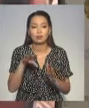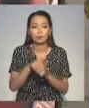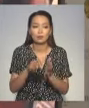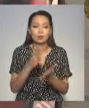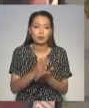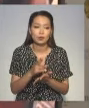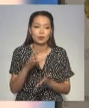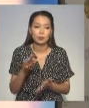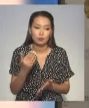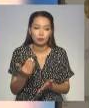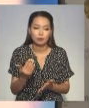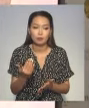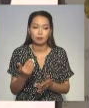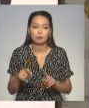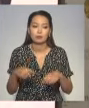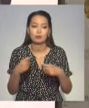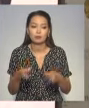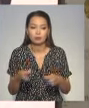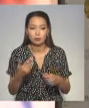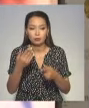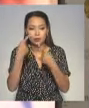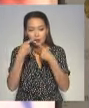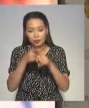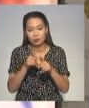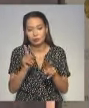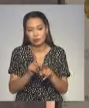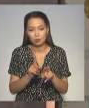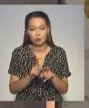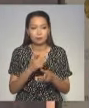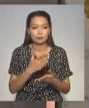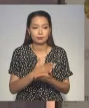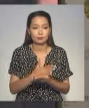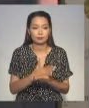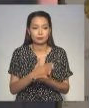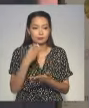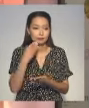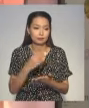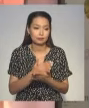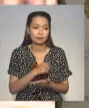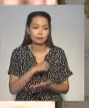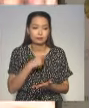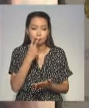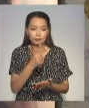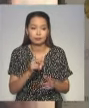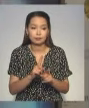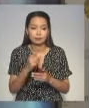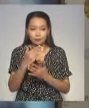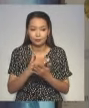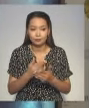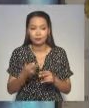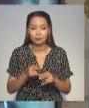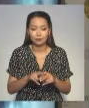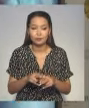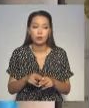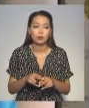по минимализации технологической линии производства. Таким образом, коммерциализация данной методики